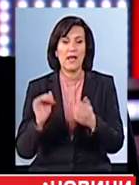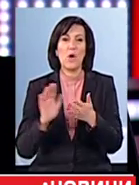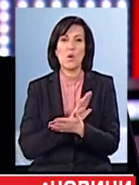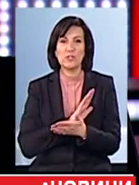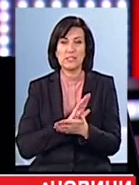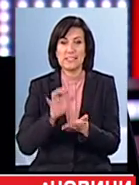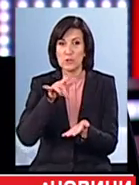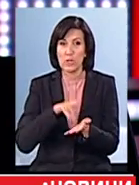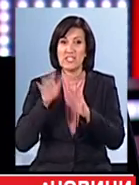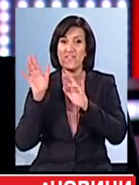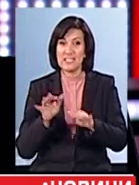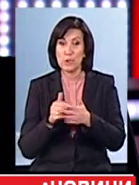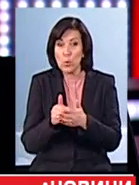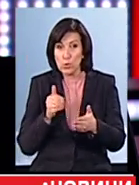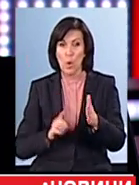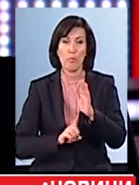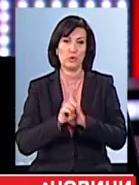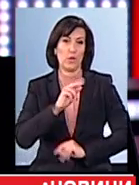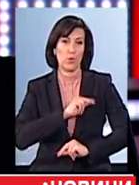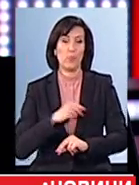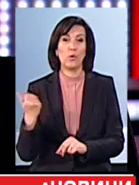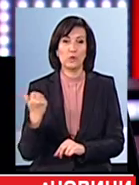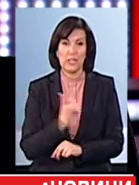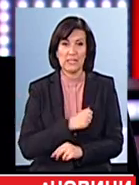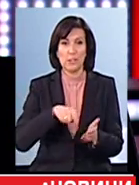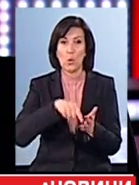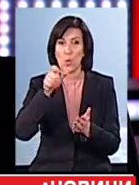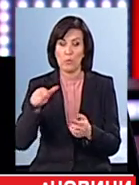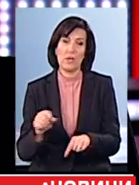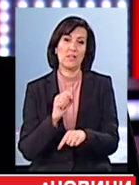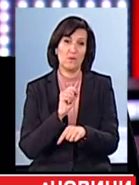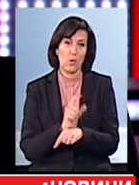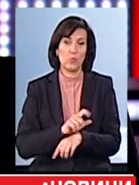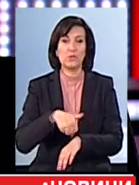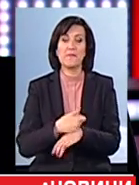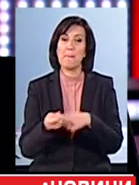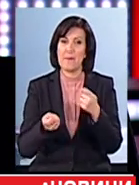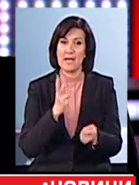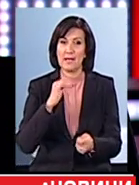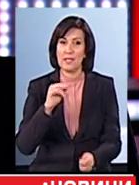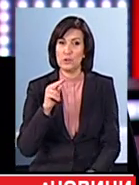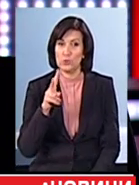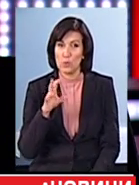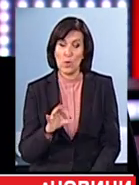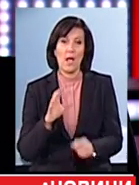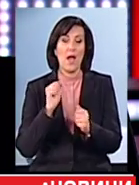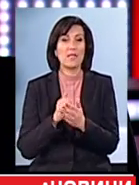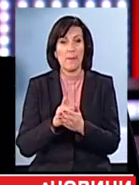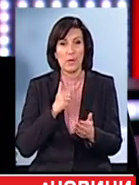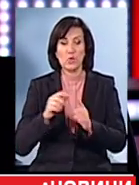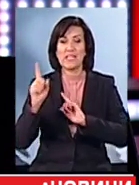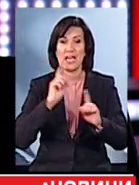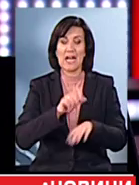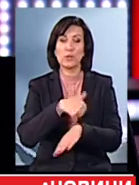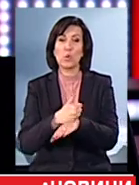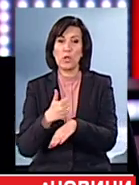Розчистити столицю від снігу до початку робочого тижня комунальникам доручив мер Віталій Кличко, а напередодні на нараді з головами районів,